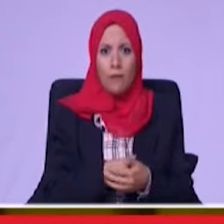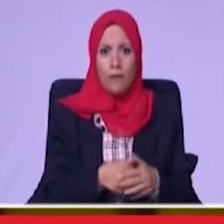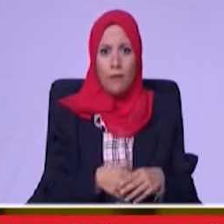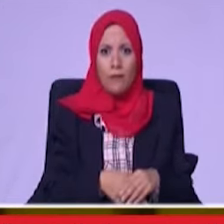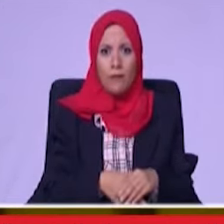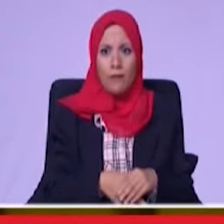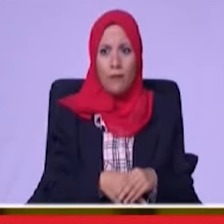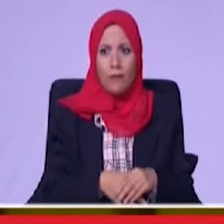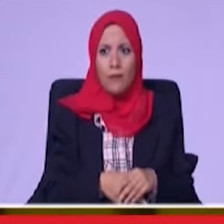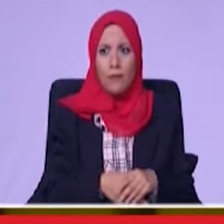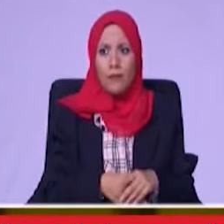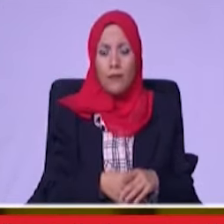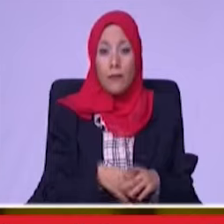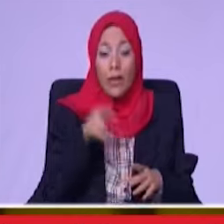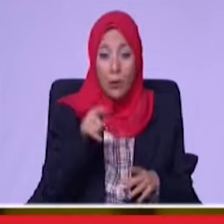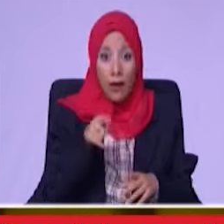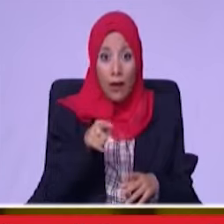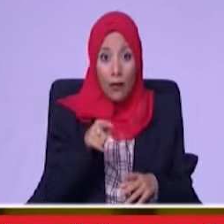إذا كان